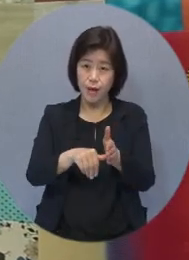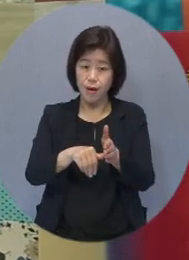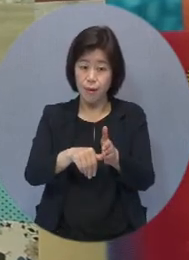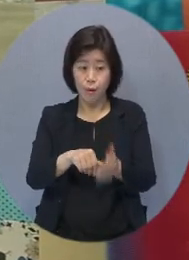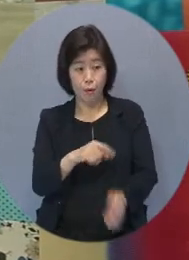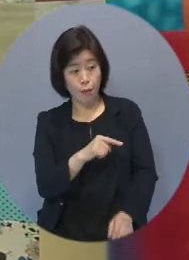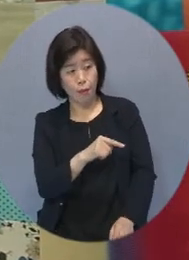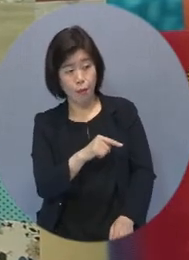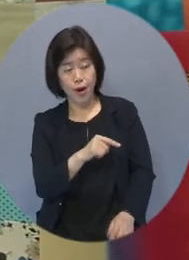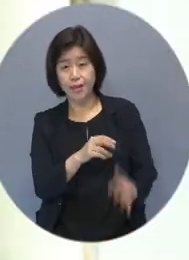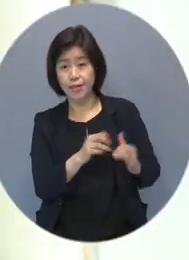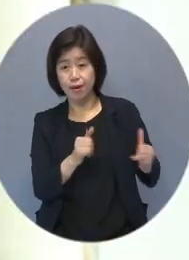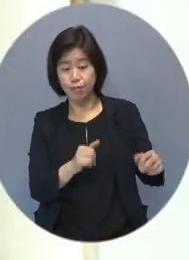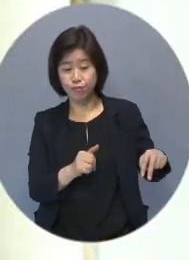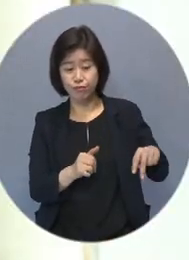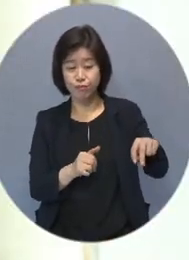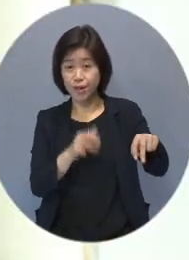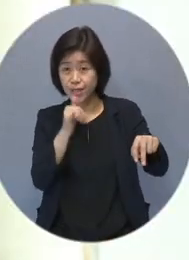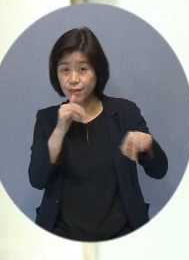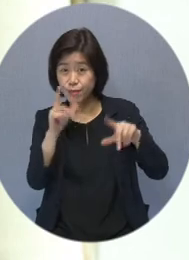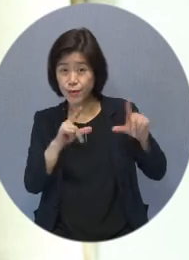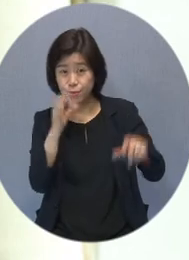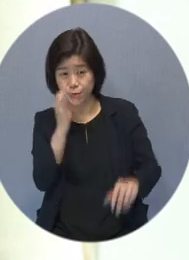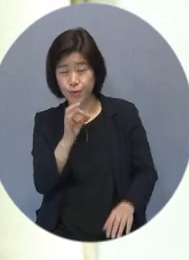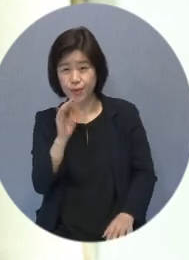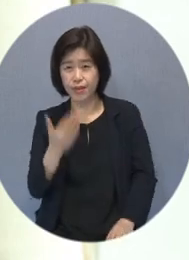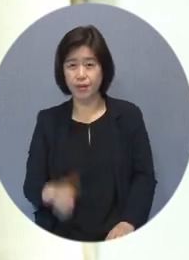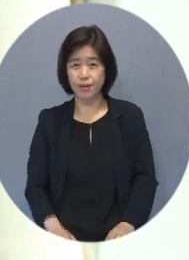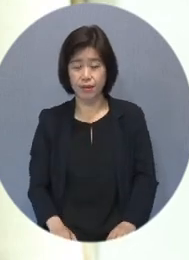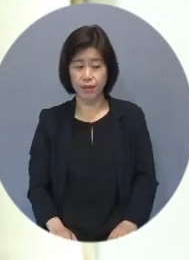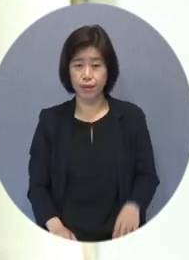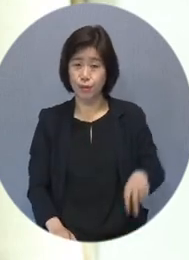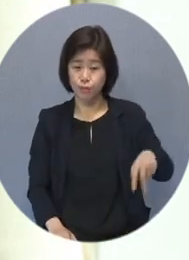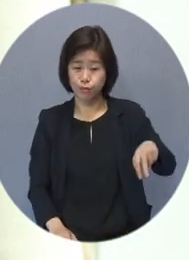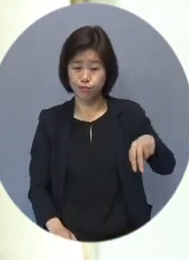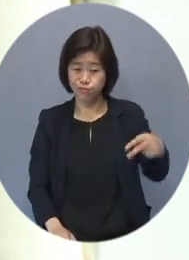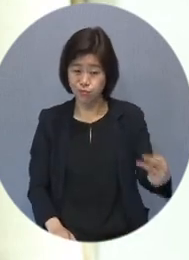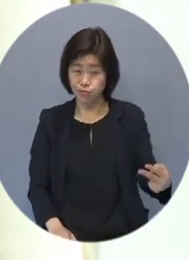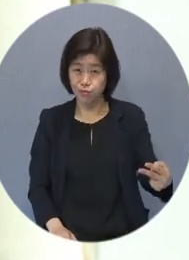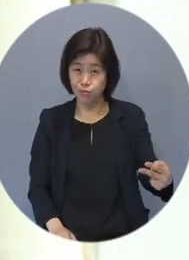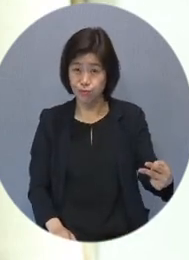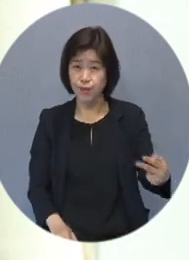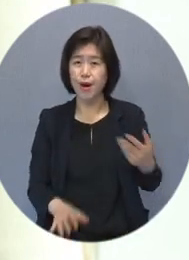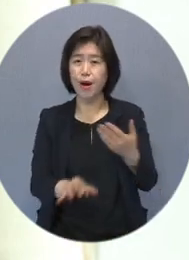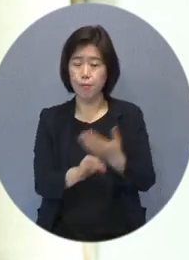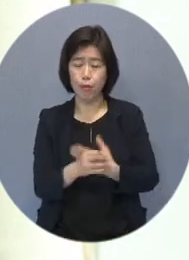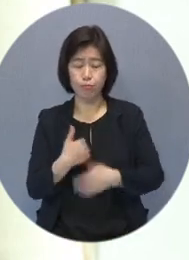사람을 마주치게 될 거예요. 혹시라도 그 사람이 넘어지고 일어나지 못한다면